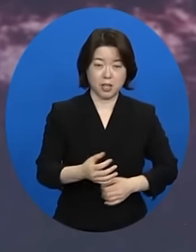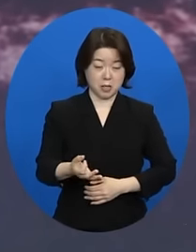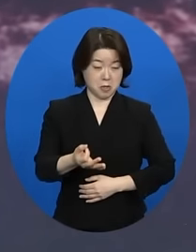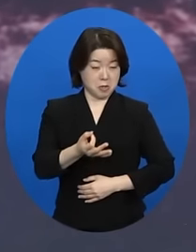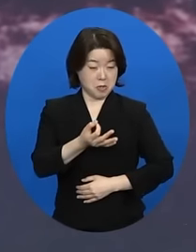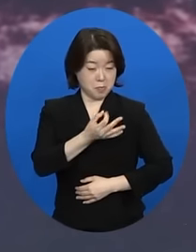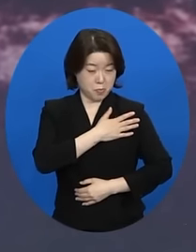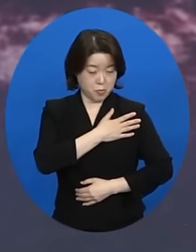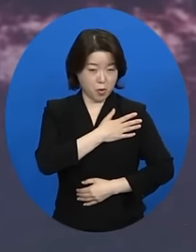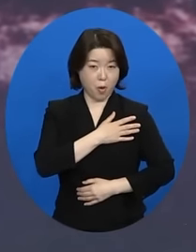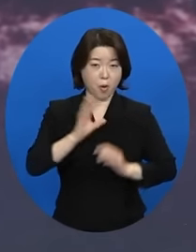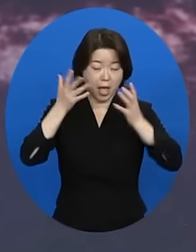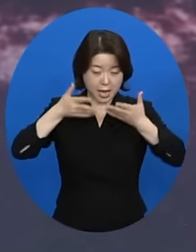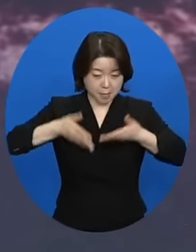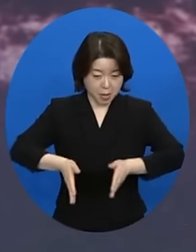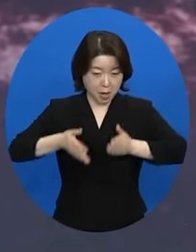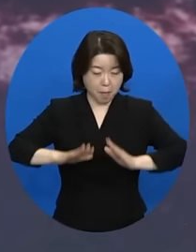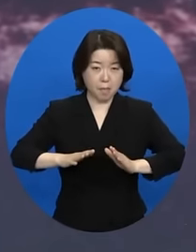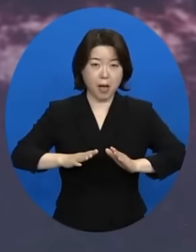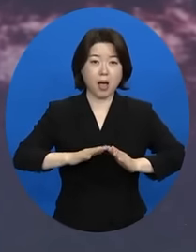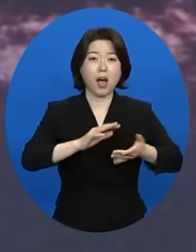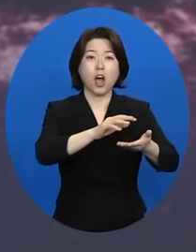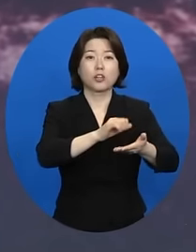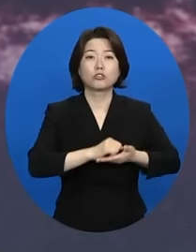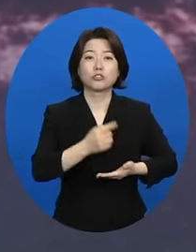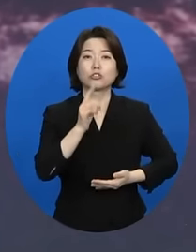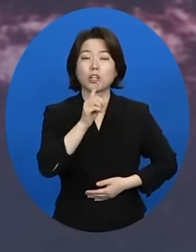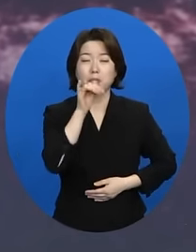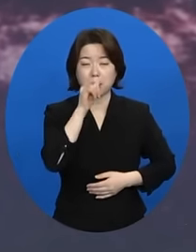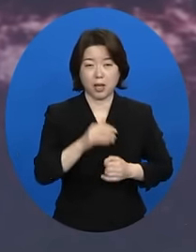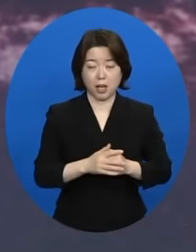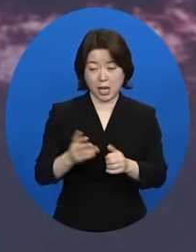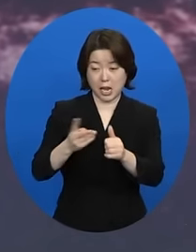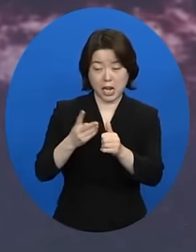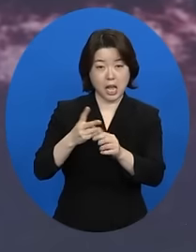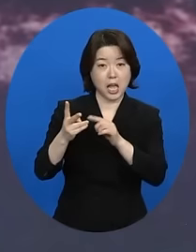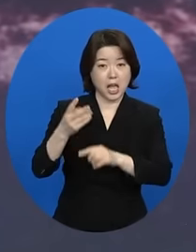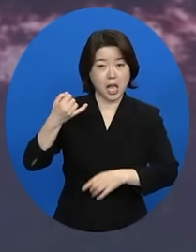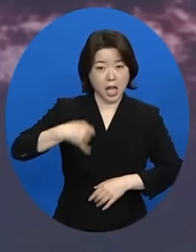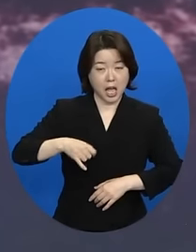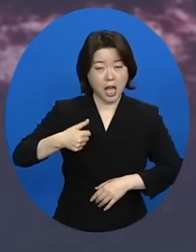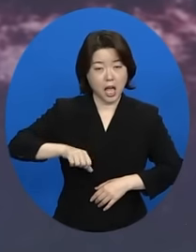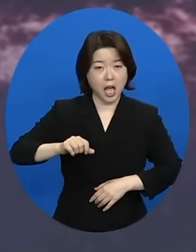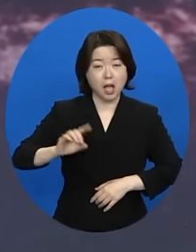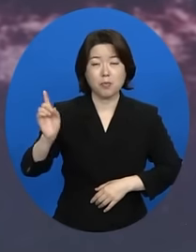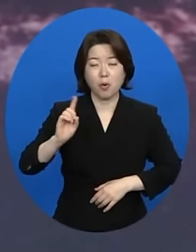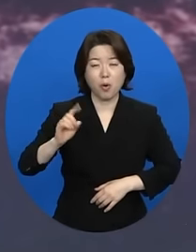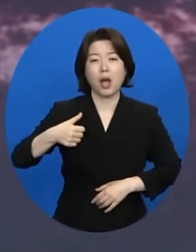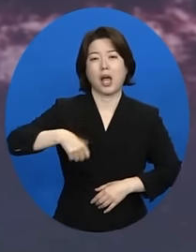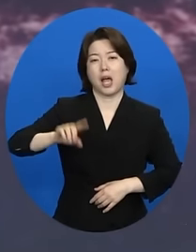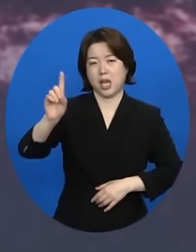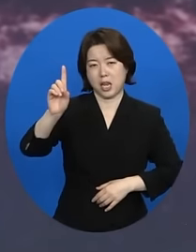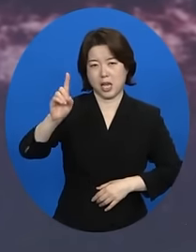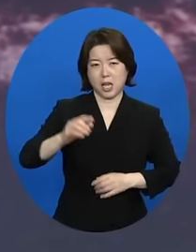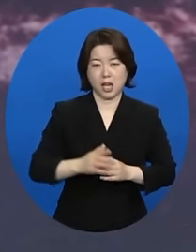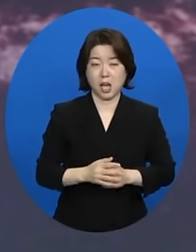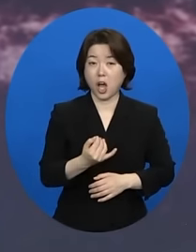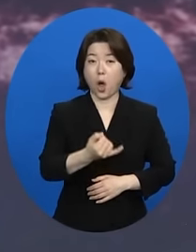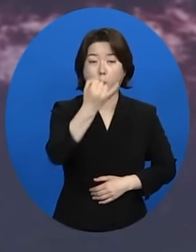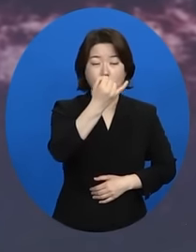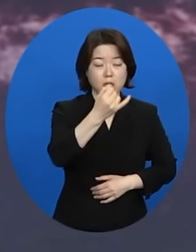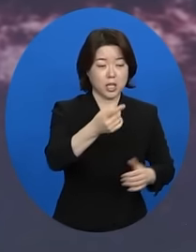라고 여겨졌어요. 여러분, 라헬에게 자녀가 몇 명입니까? 한 명이에요. 반면 언니